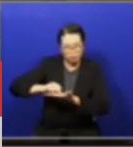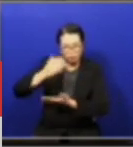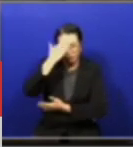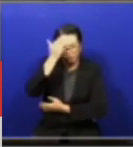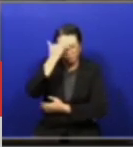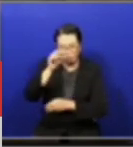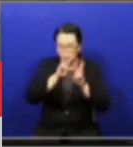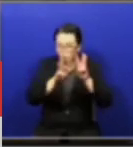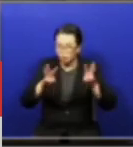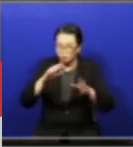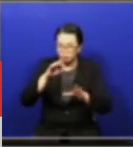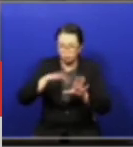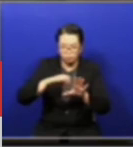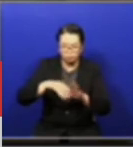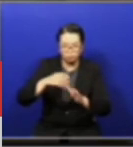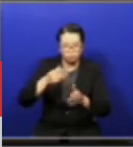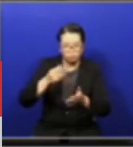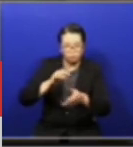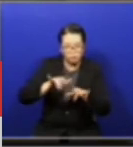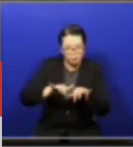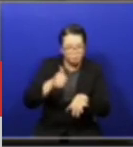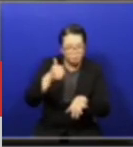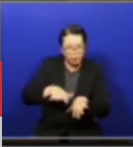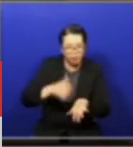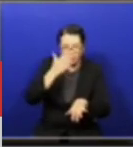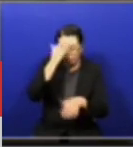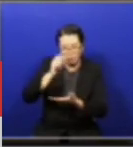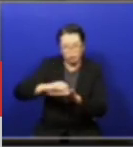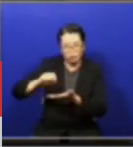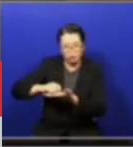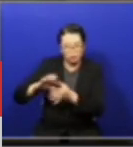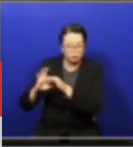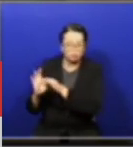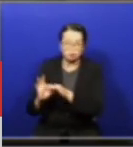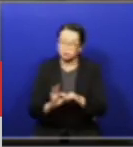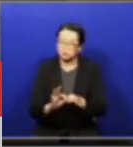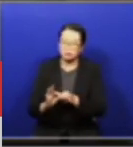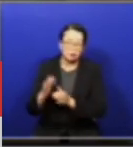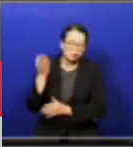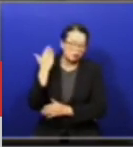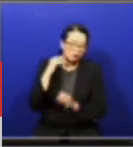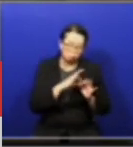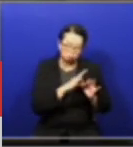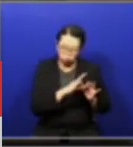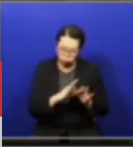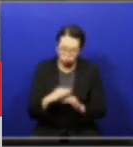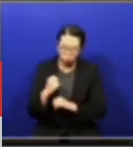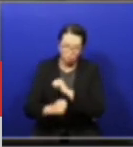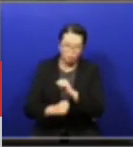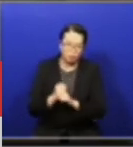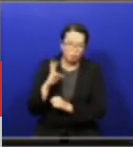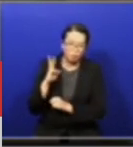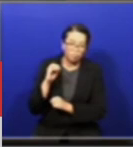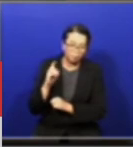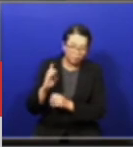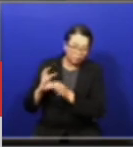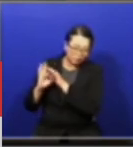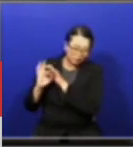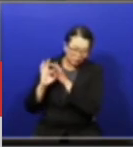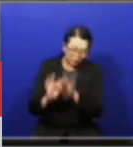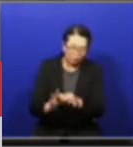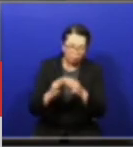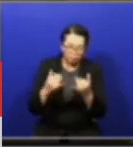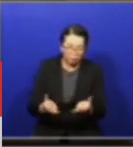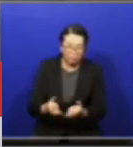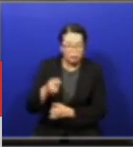การตั้งงบประมาณตั้งแต่ปี6061ที่ท่านเขียนไว้เนี่ยนะซึ่งมันเกี่ยวโยงกันมาหมดตั้งแต่ปี61ที่ท่านตั้งงบประมาณในรายงานดังกล่าวนี้ว่าจ